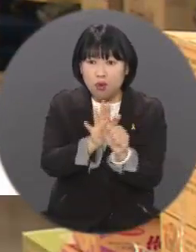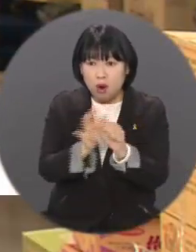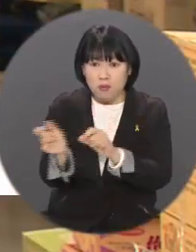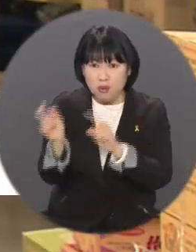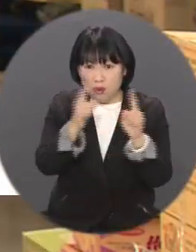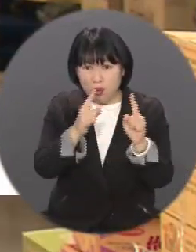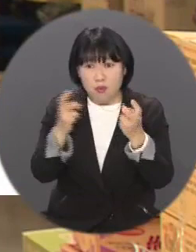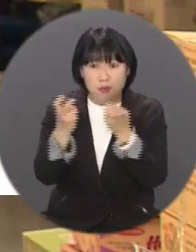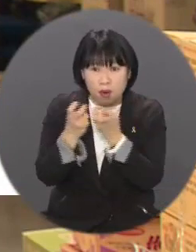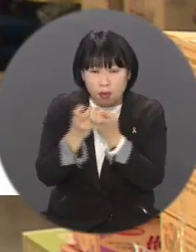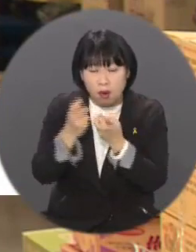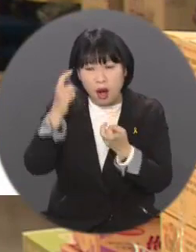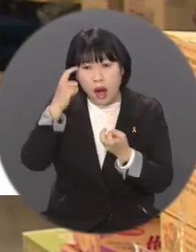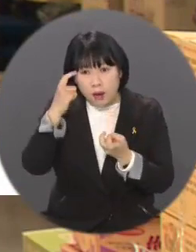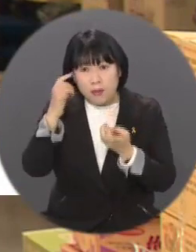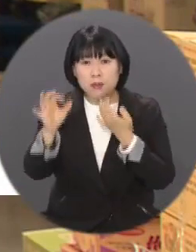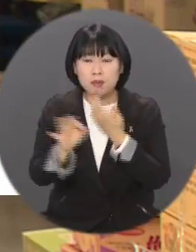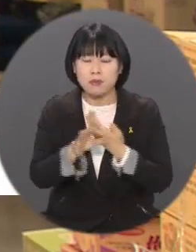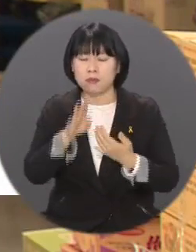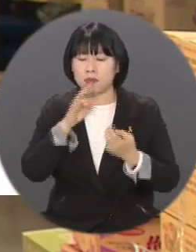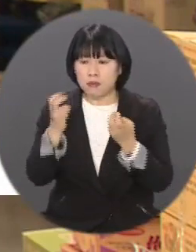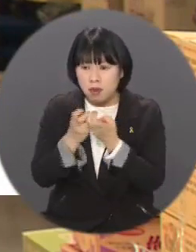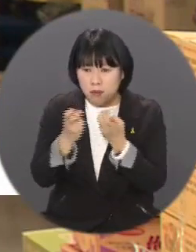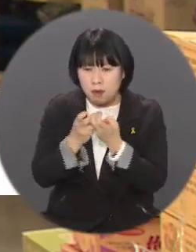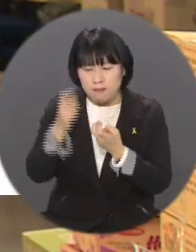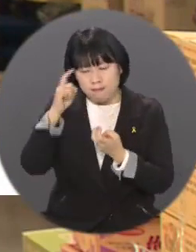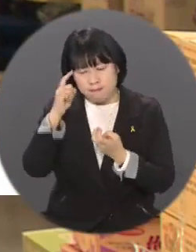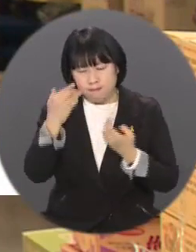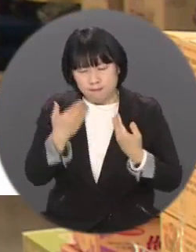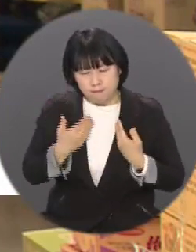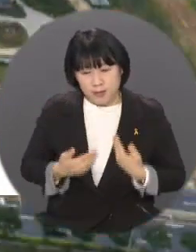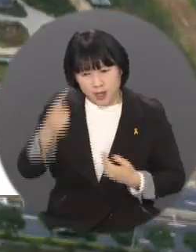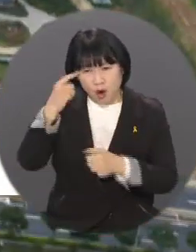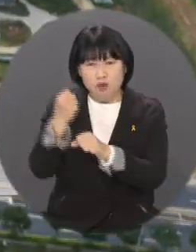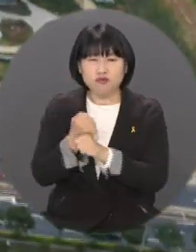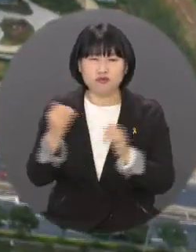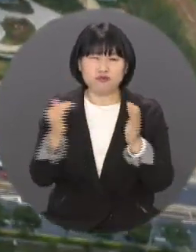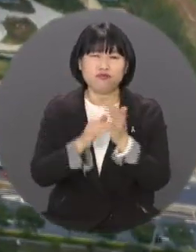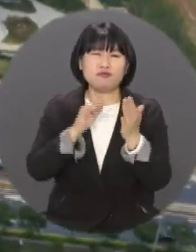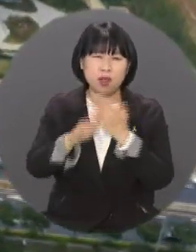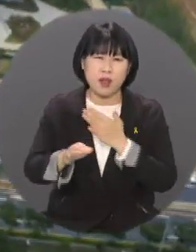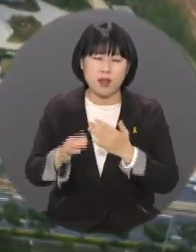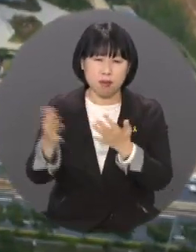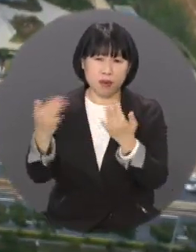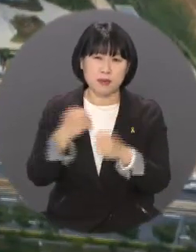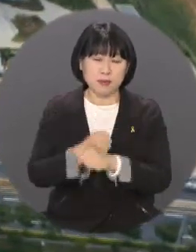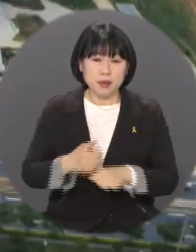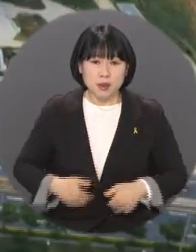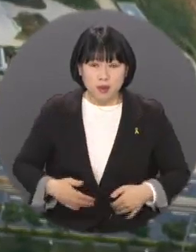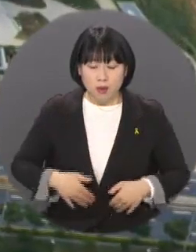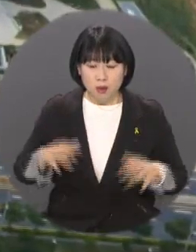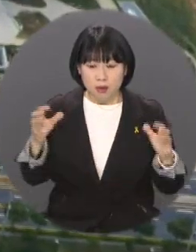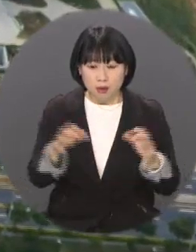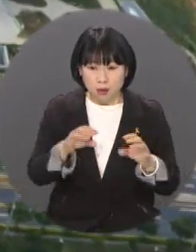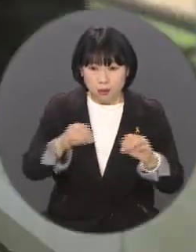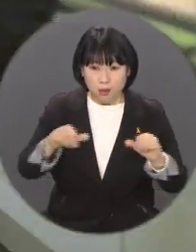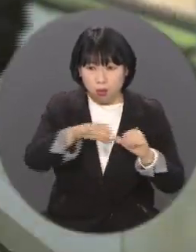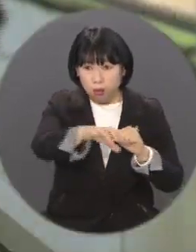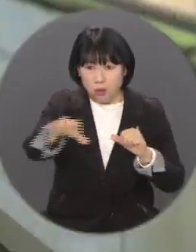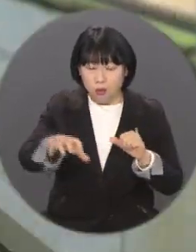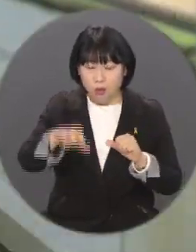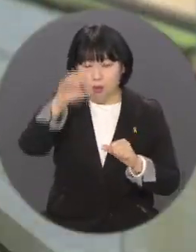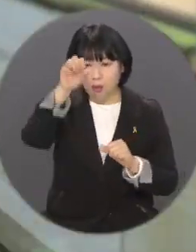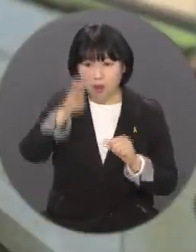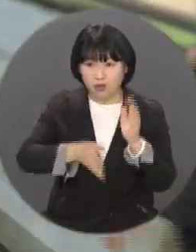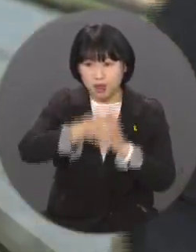방안이 있는지를 정말 심사숙고해서 한 다음에. 복합 쇼핑몰 입점 부지가 광주 외곽 지역으로 들어설